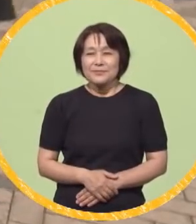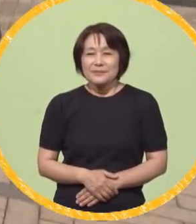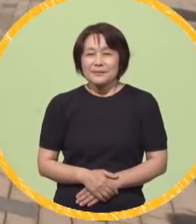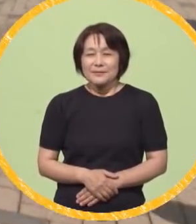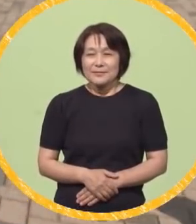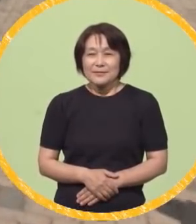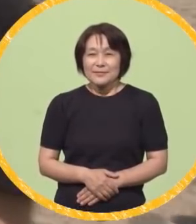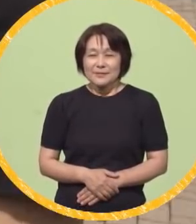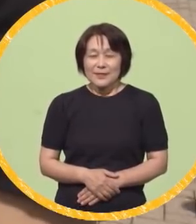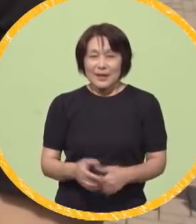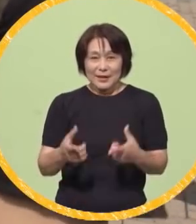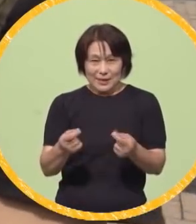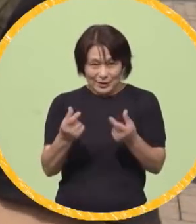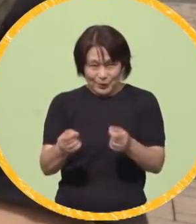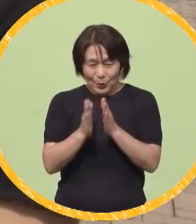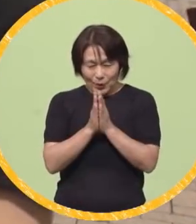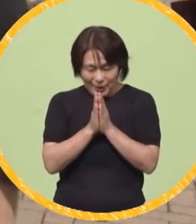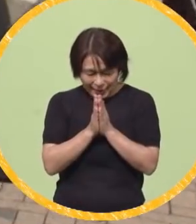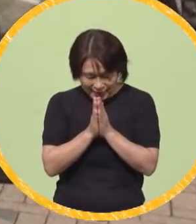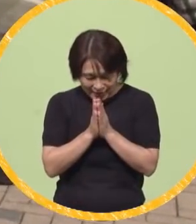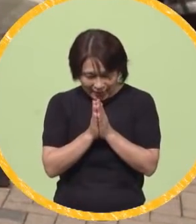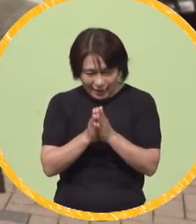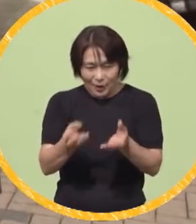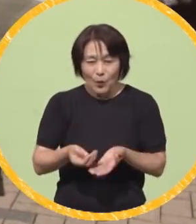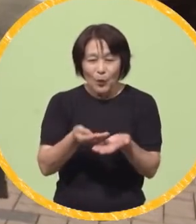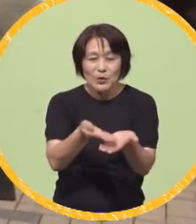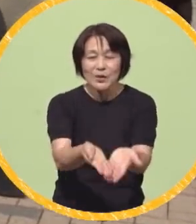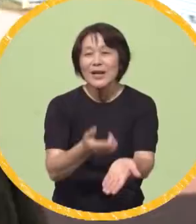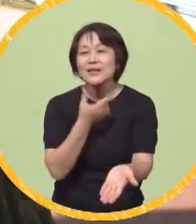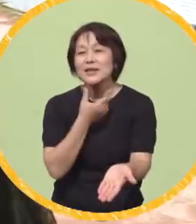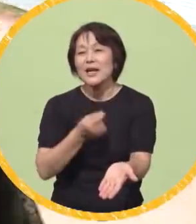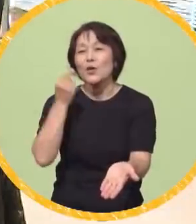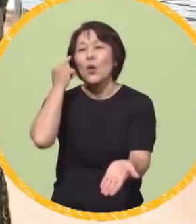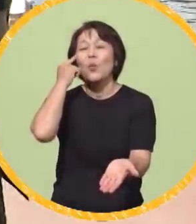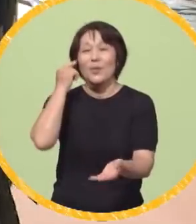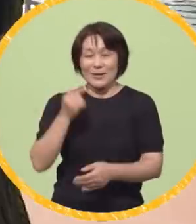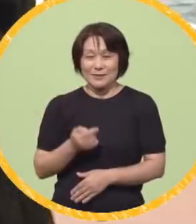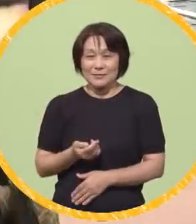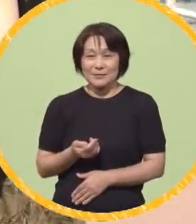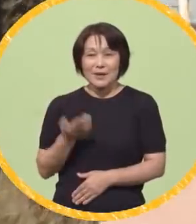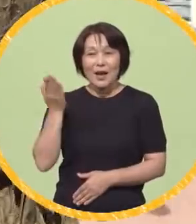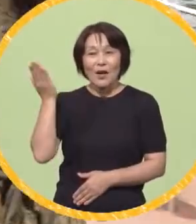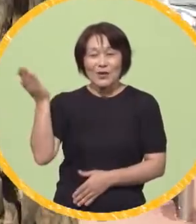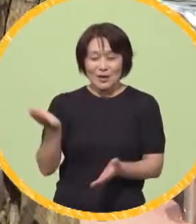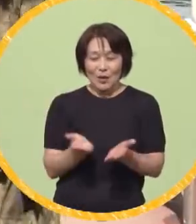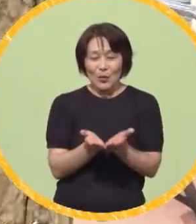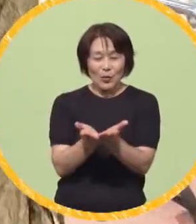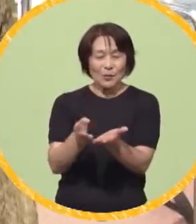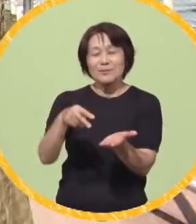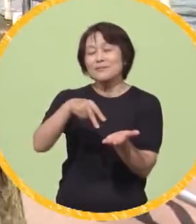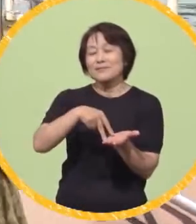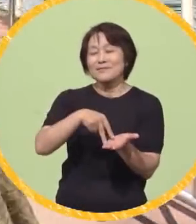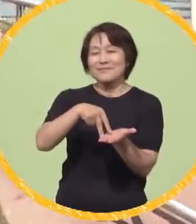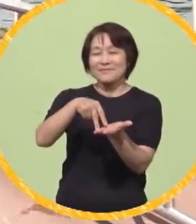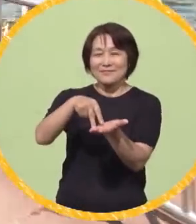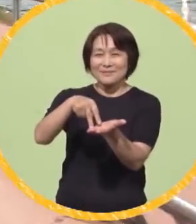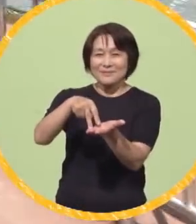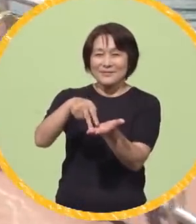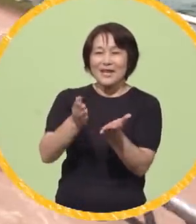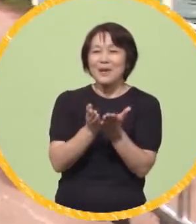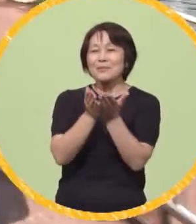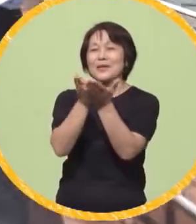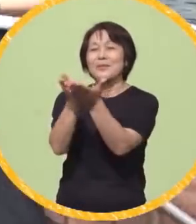っかりとお願い事してお供えしていきたいと思います。あの遊覧船に乗って九頭龍神社に向かいます